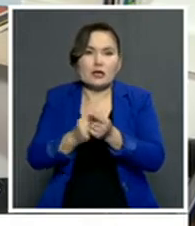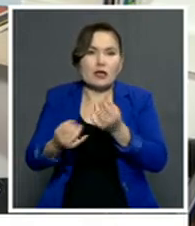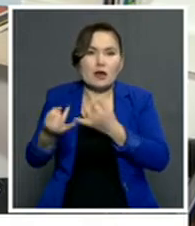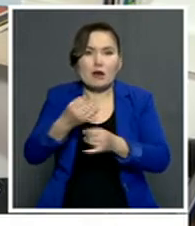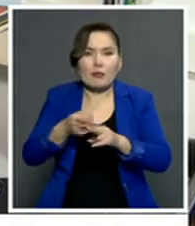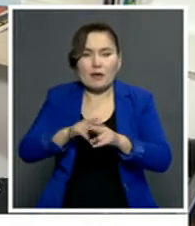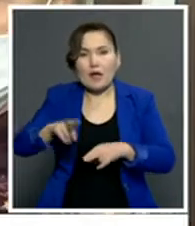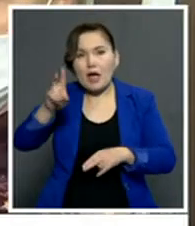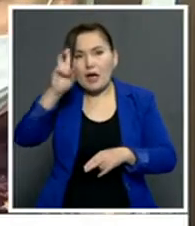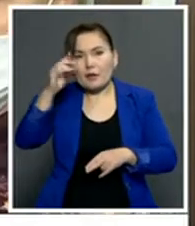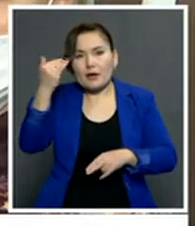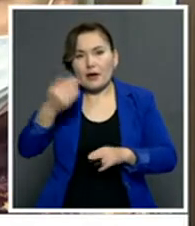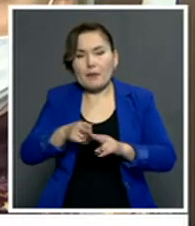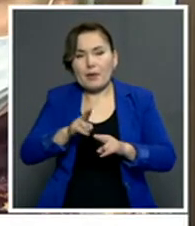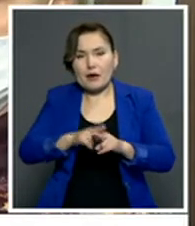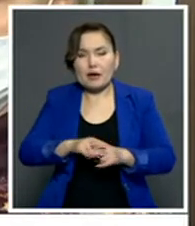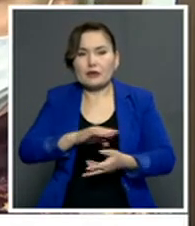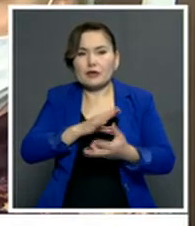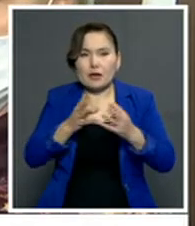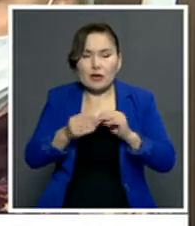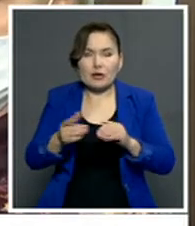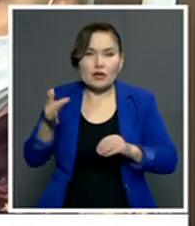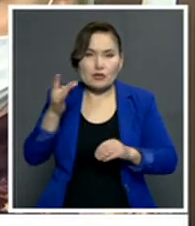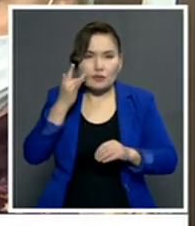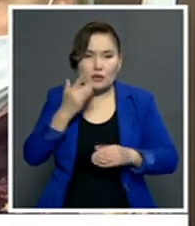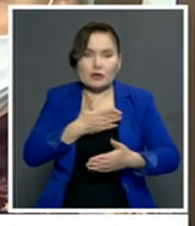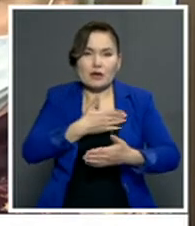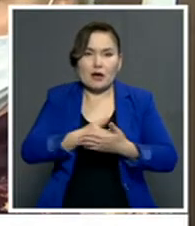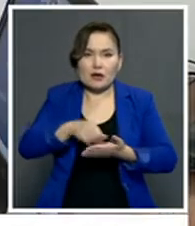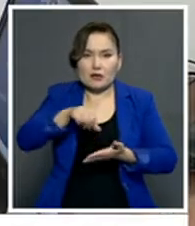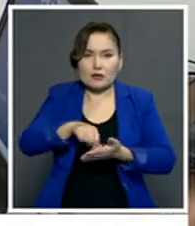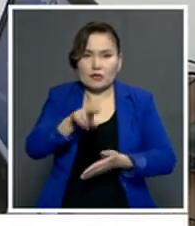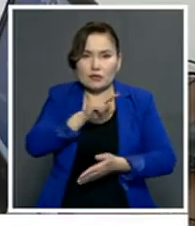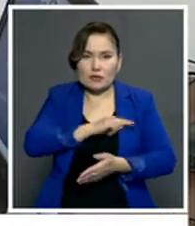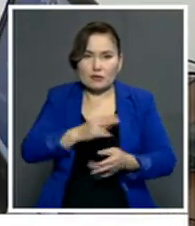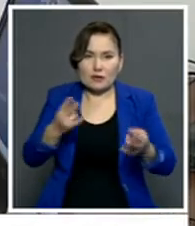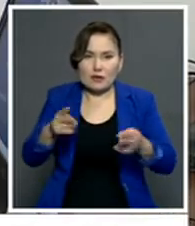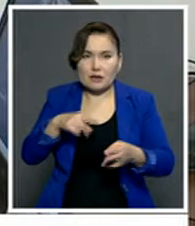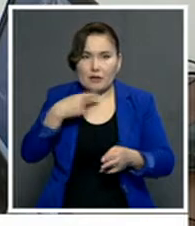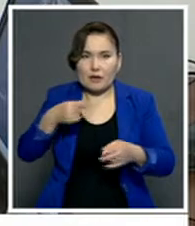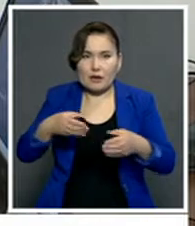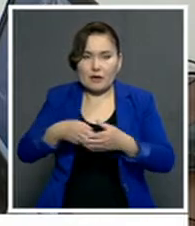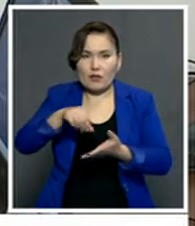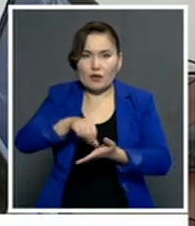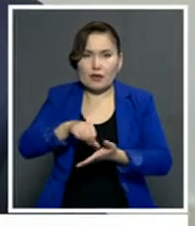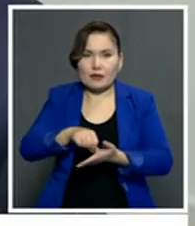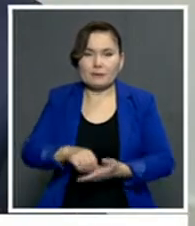мемлекеттің келешегі үшін білім мен заман көшінен қалмағаны абзал, дейді партия өкілдері.